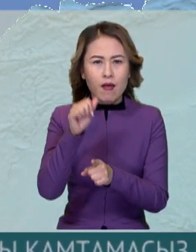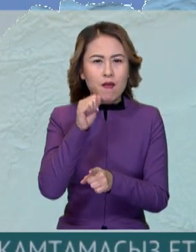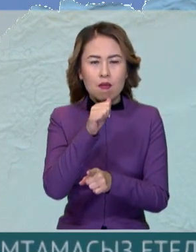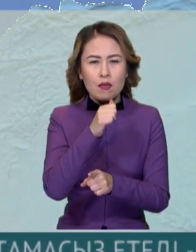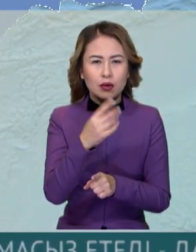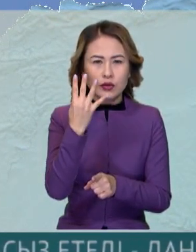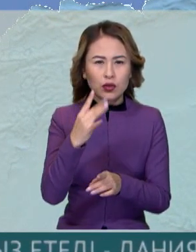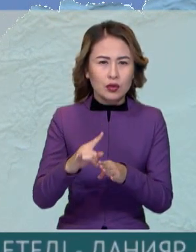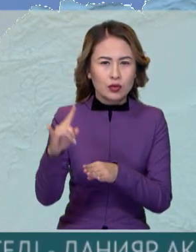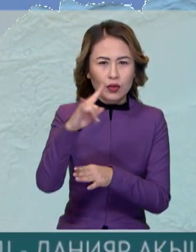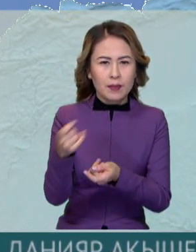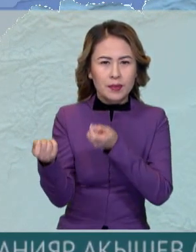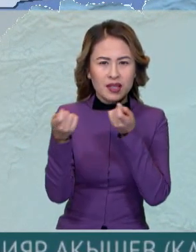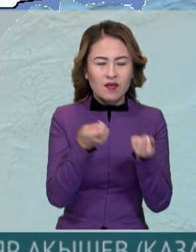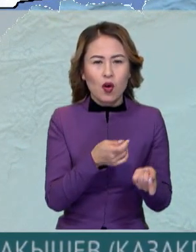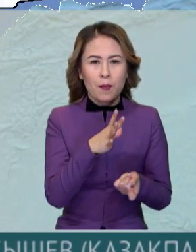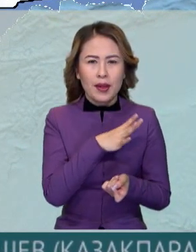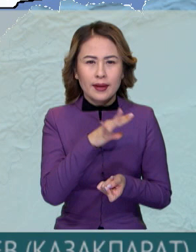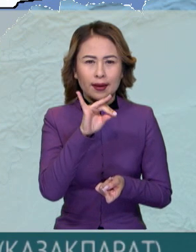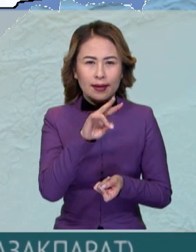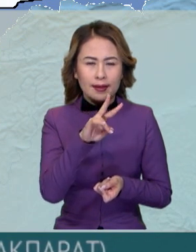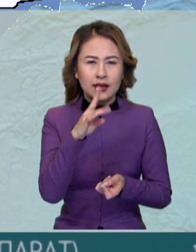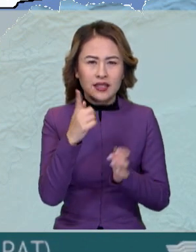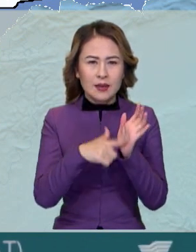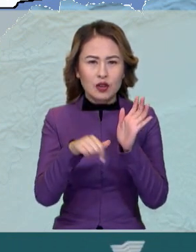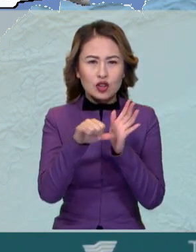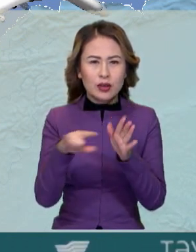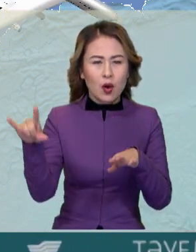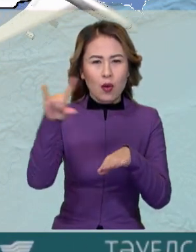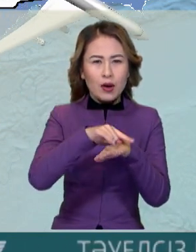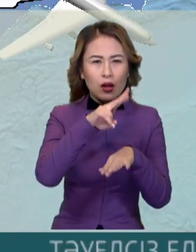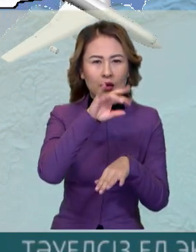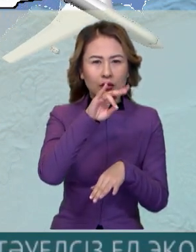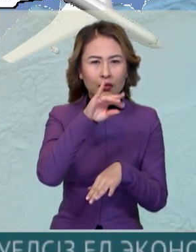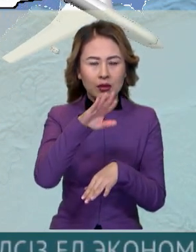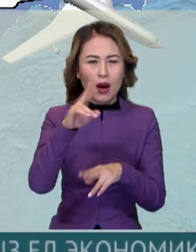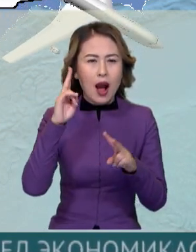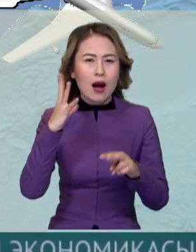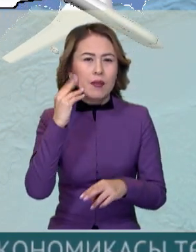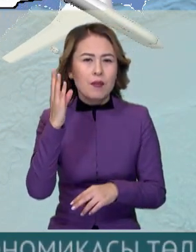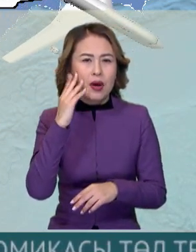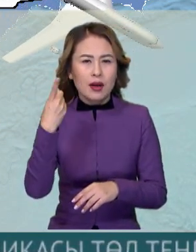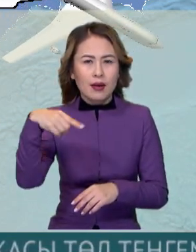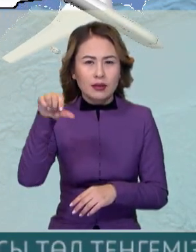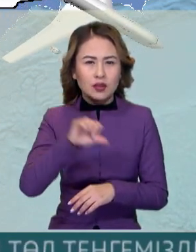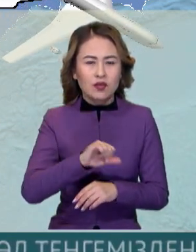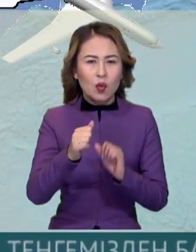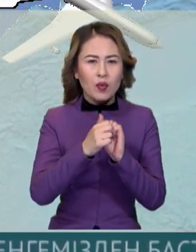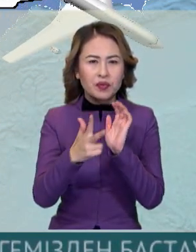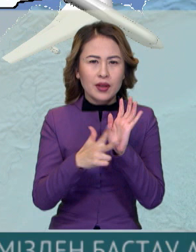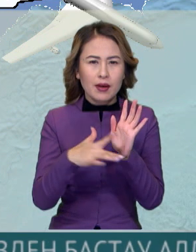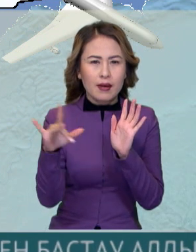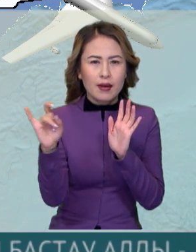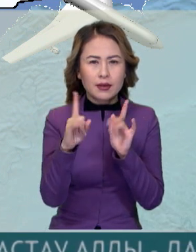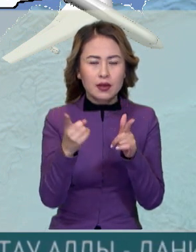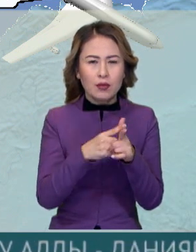түрде 4 ұшақпен жеткізілді. Ил-76 әуе кемелері Лондон-Алматы бағыты бойынша бір апта ішінде 18